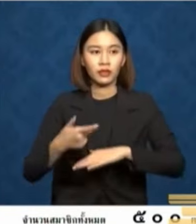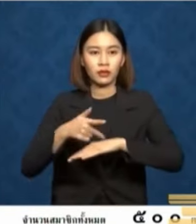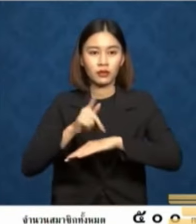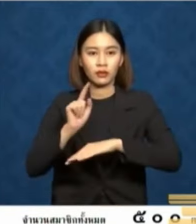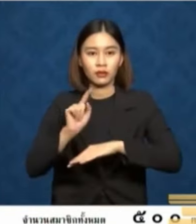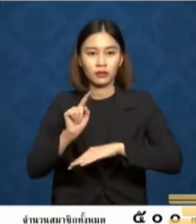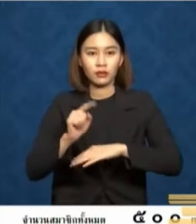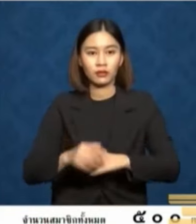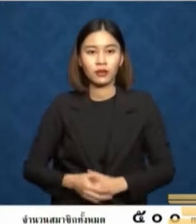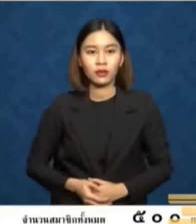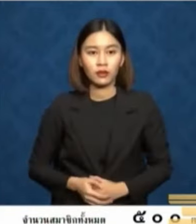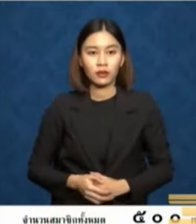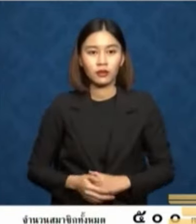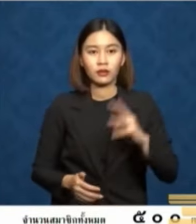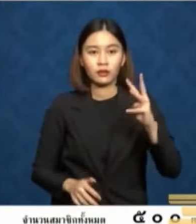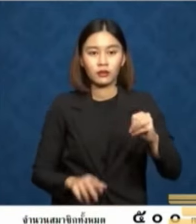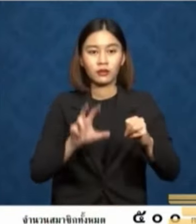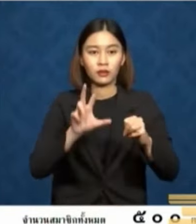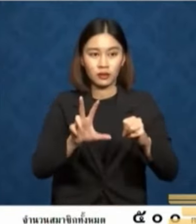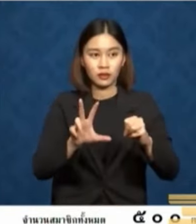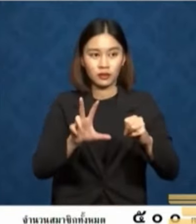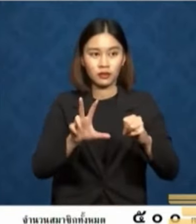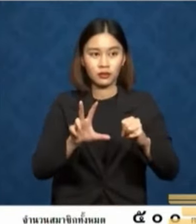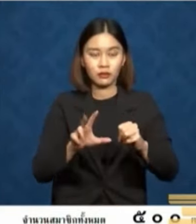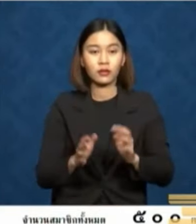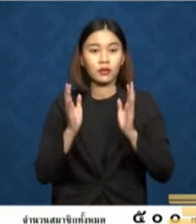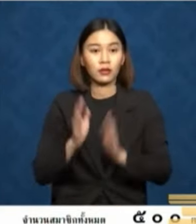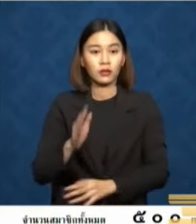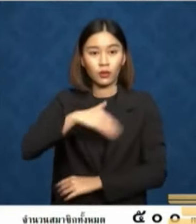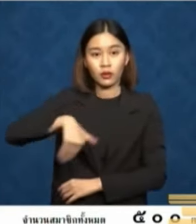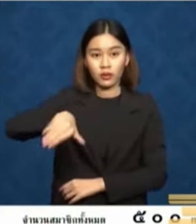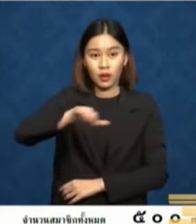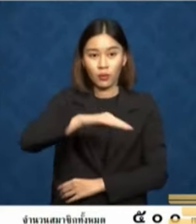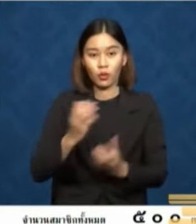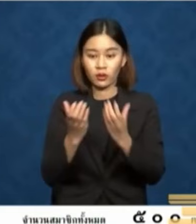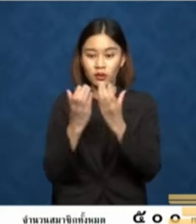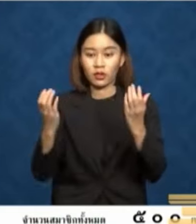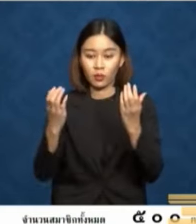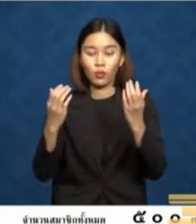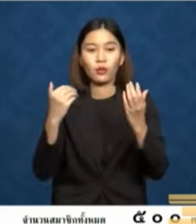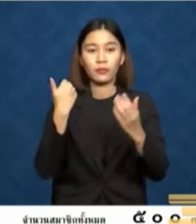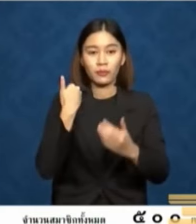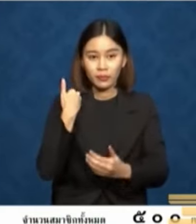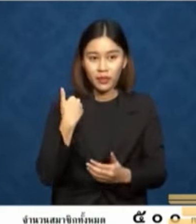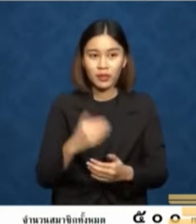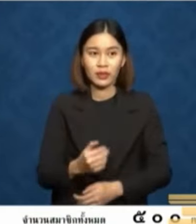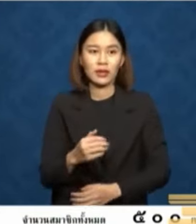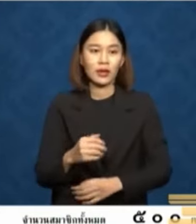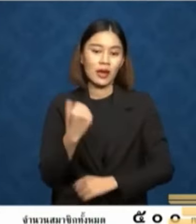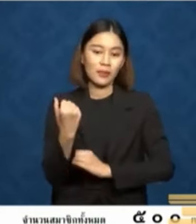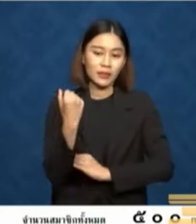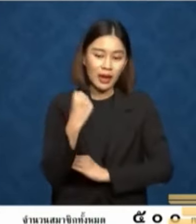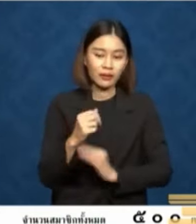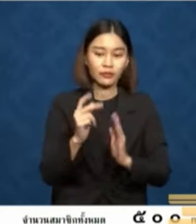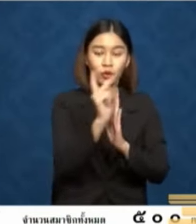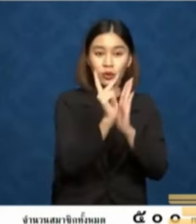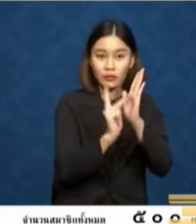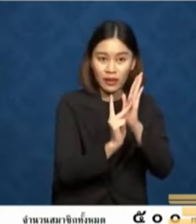ครับมาตราที่ 3ทุกคนรัฐธรรมนูญอยู่ในมือผมไม่ต้องอ่านแบ่งอำนาจนิติบัญญัติ